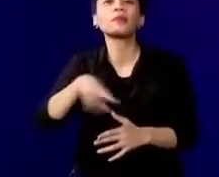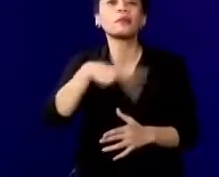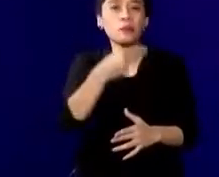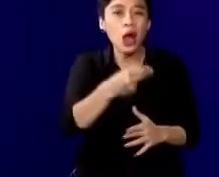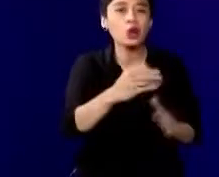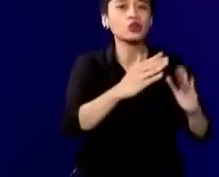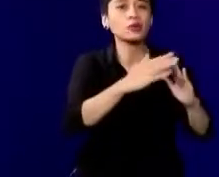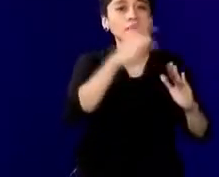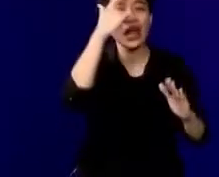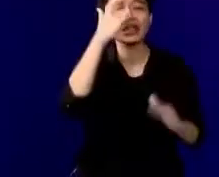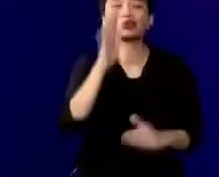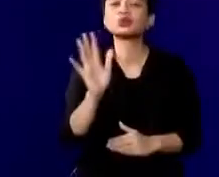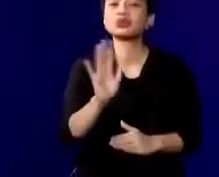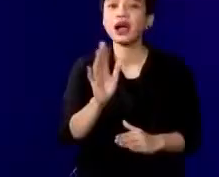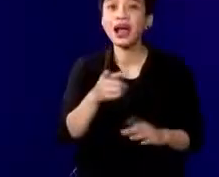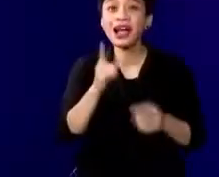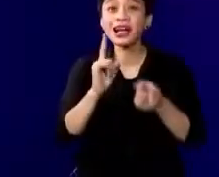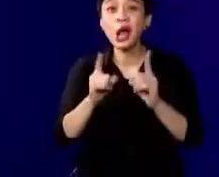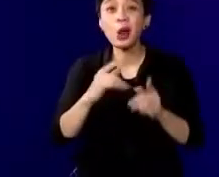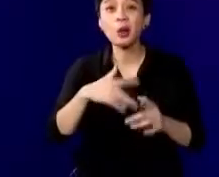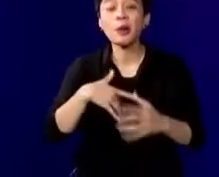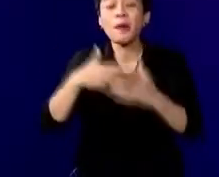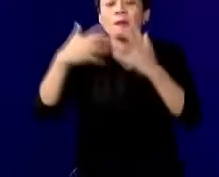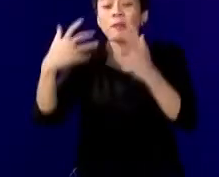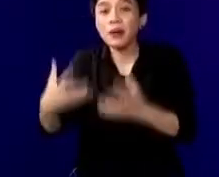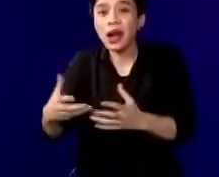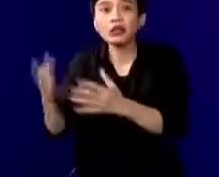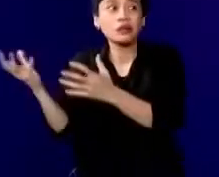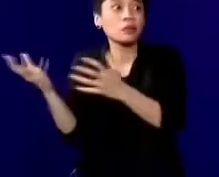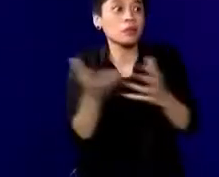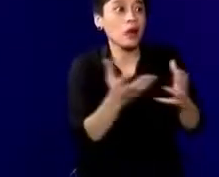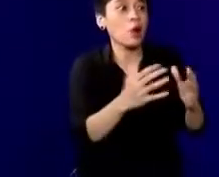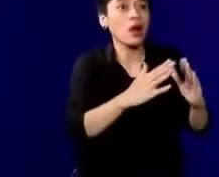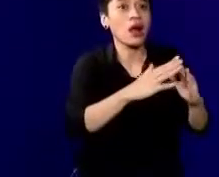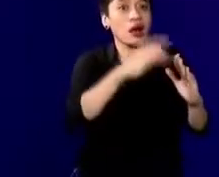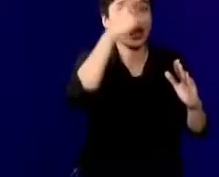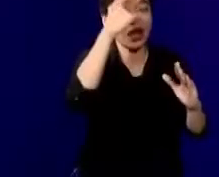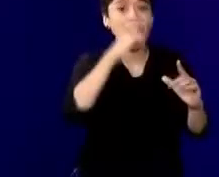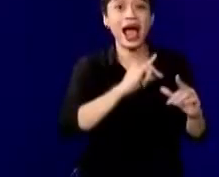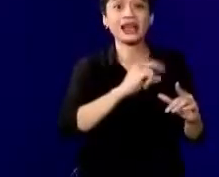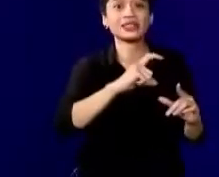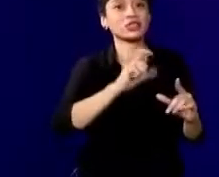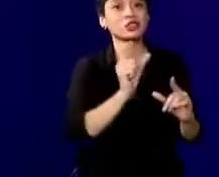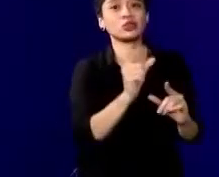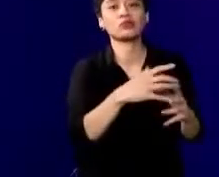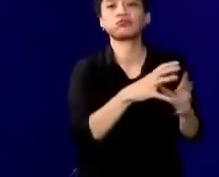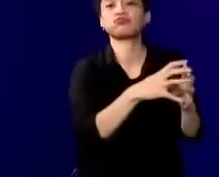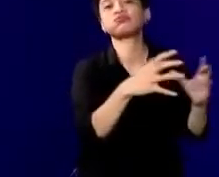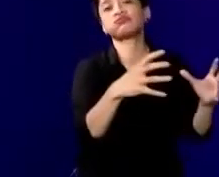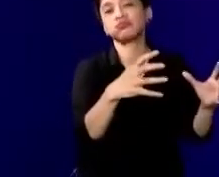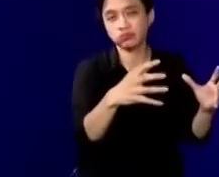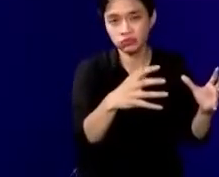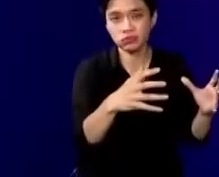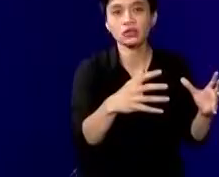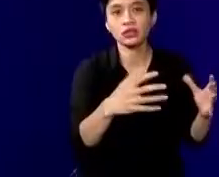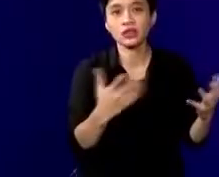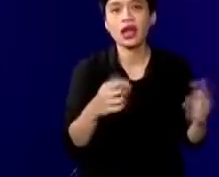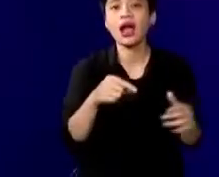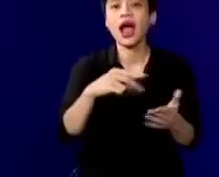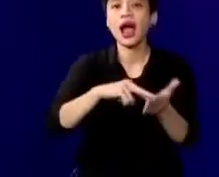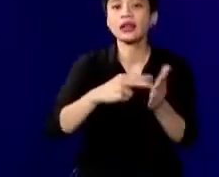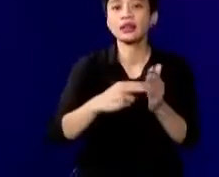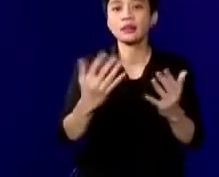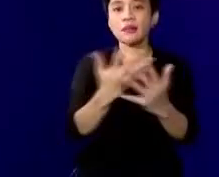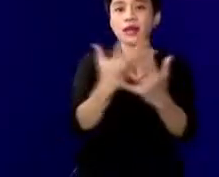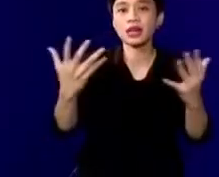juga akhirnya ruang ICU yang di minta itu cukup tinggi jadi memang kesadaran masyarakat untuk mengetahui